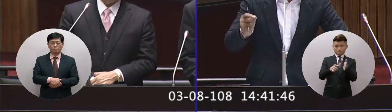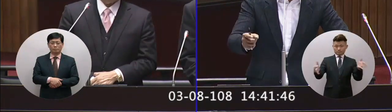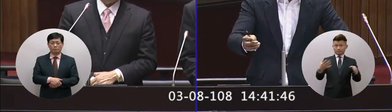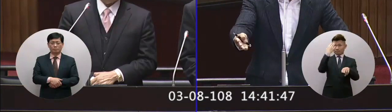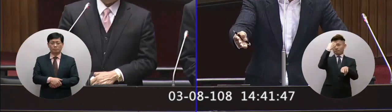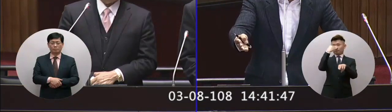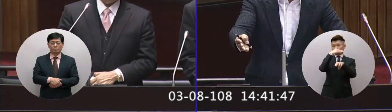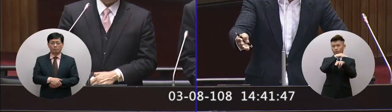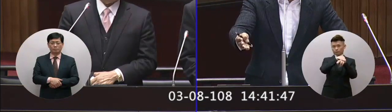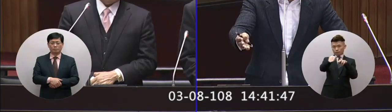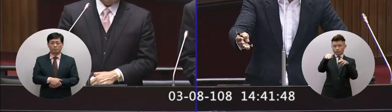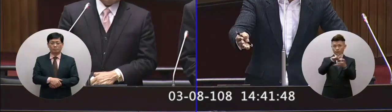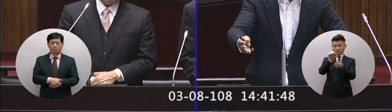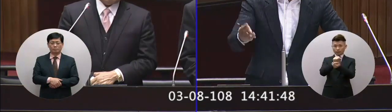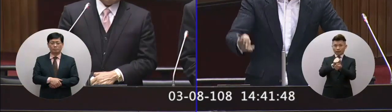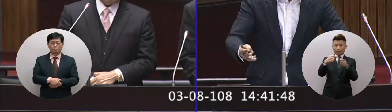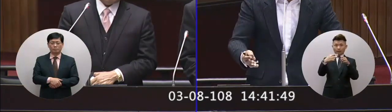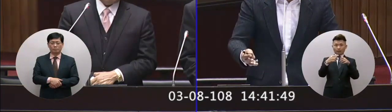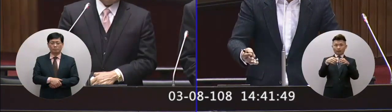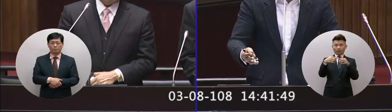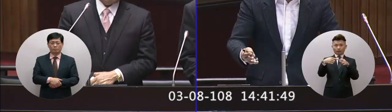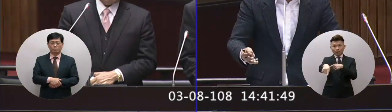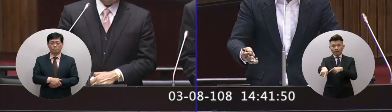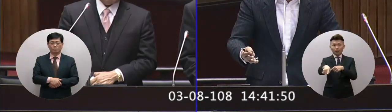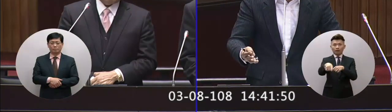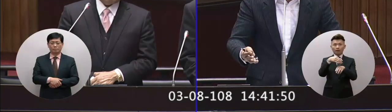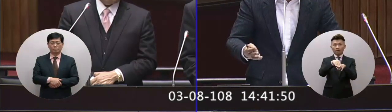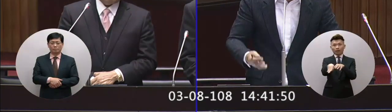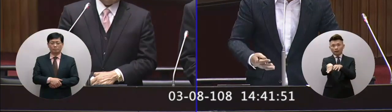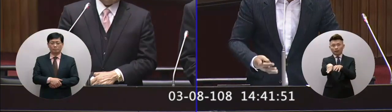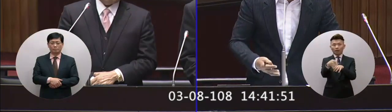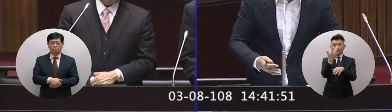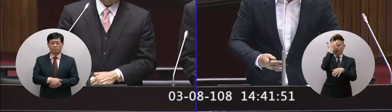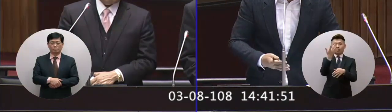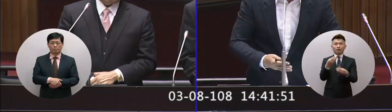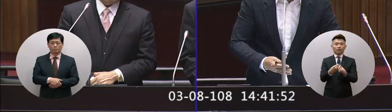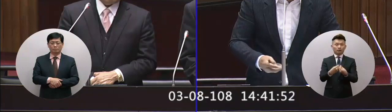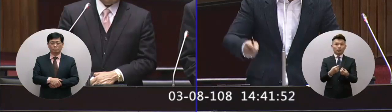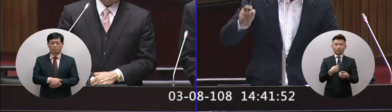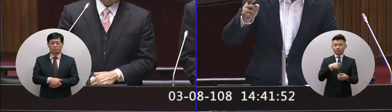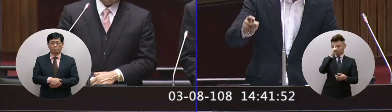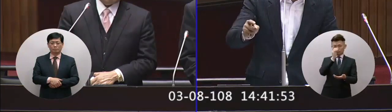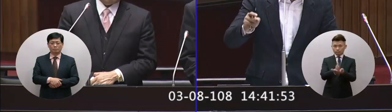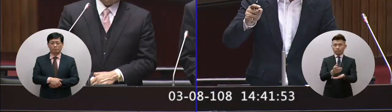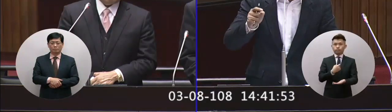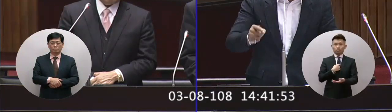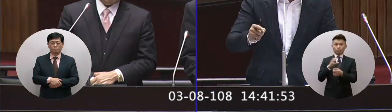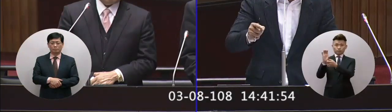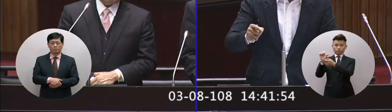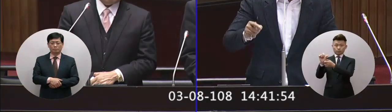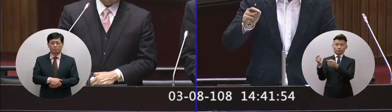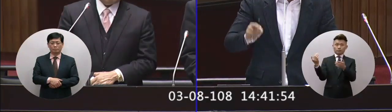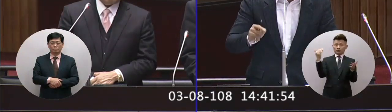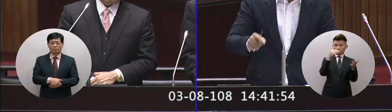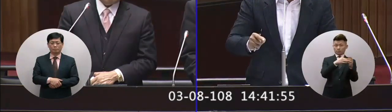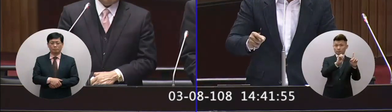平手跟雲林算不可以走高鐵變長鐵那不可能這個情形發生對95年到100